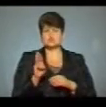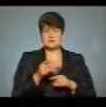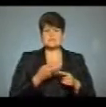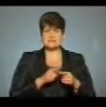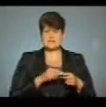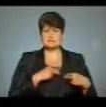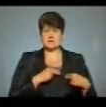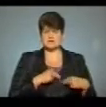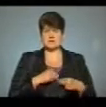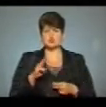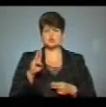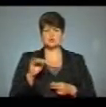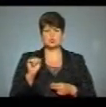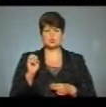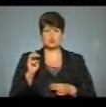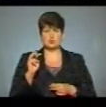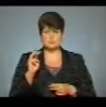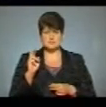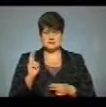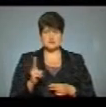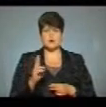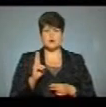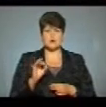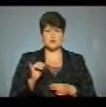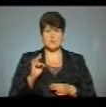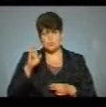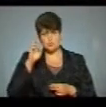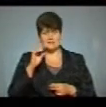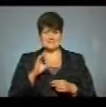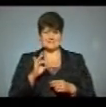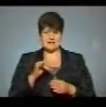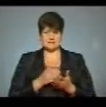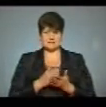підприємства «Шумськкомунсервіс» Володимир Садовий пресує пластик.